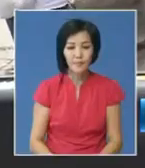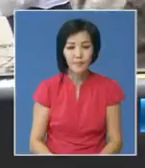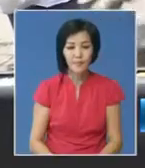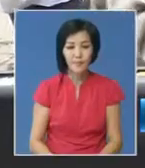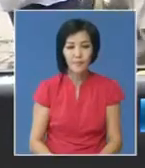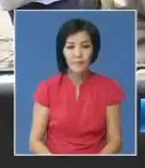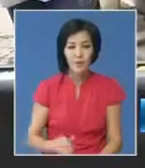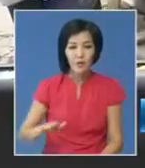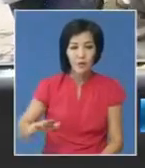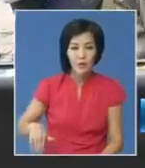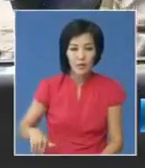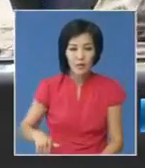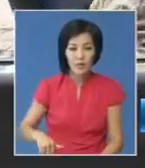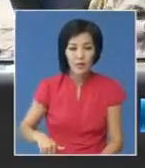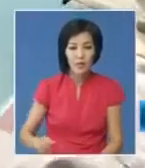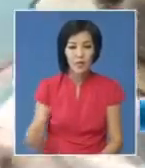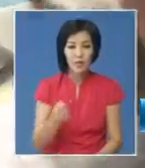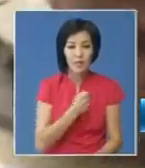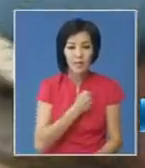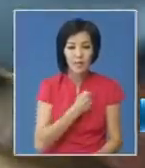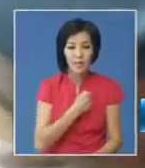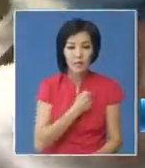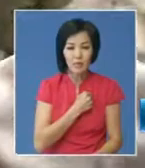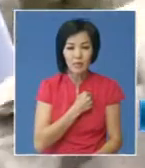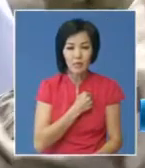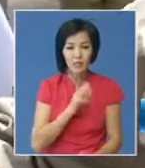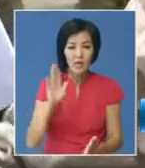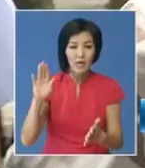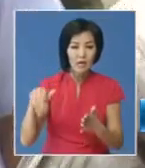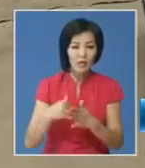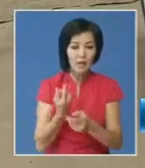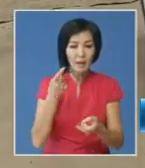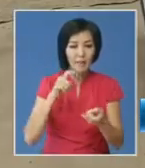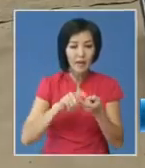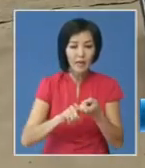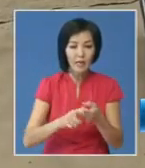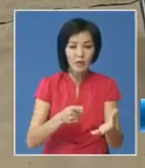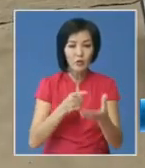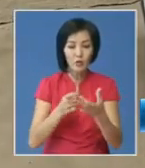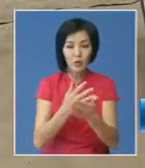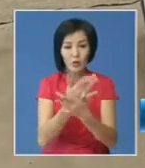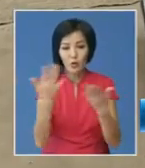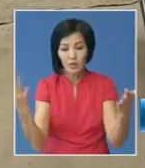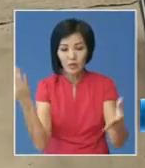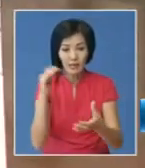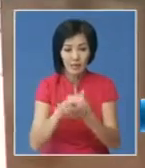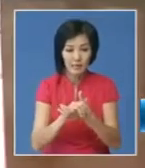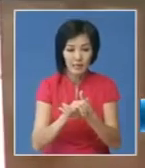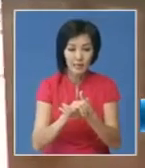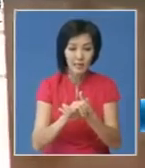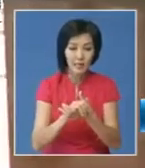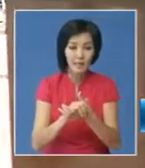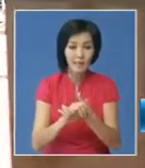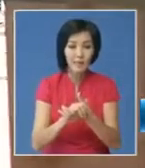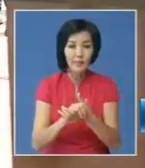Одан өзге бағы өкілдеріне әскери ұрыс кезінде пайдаланатын жаңа байланыс құрылғылар мен бөлімдегі қару-жарақтарда таныстырылды. Қаламнан өзгені қолына көп